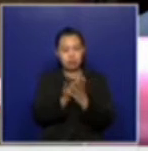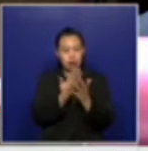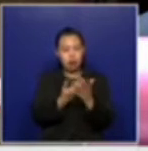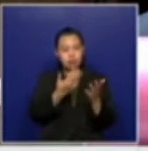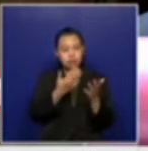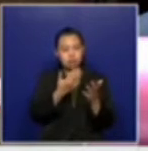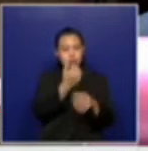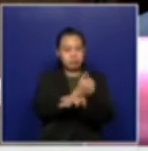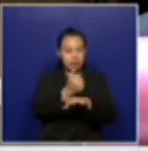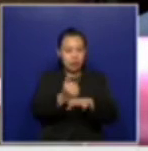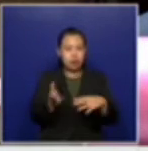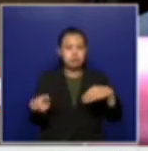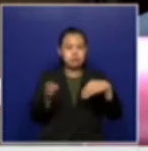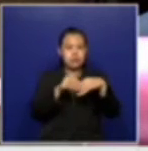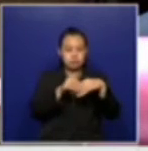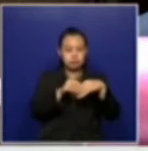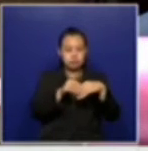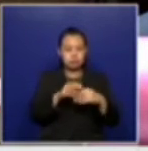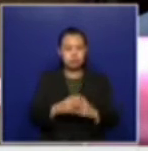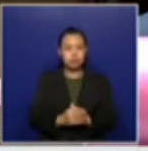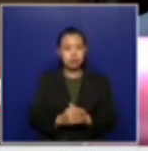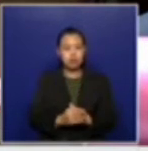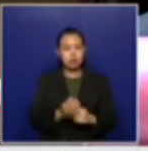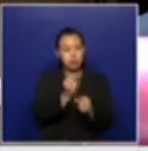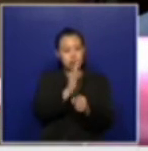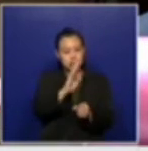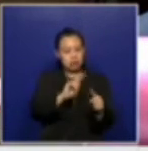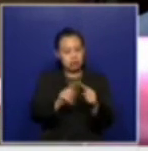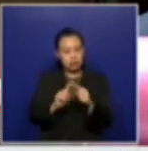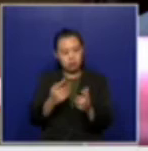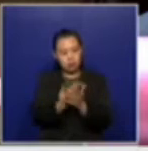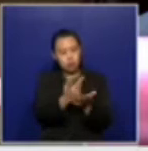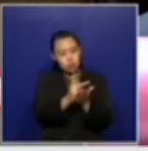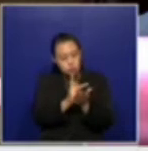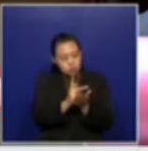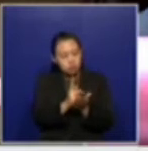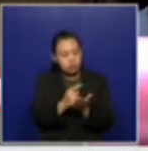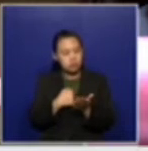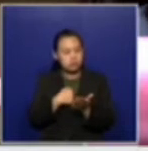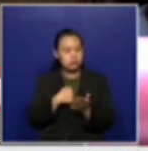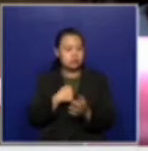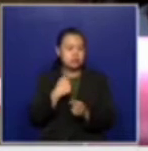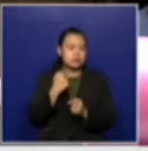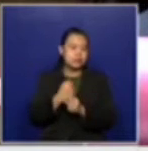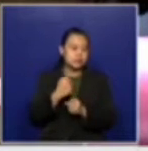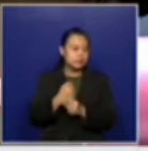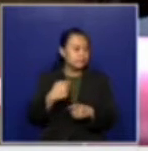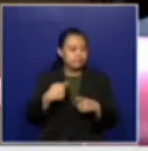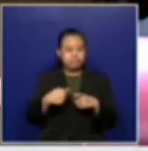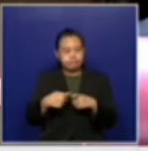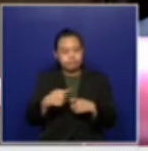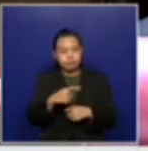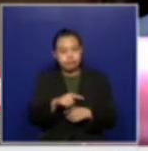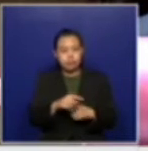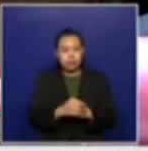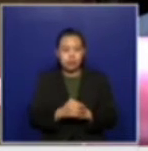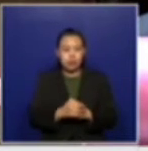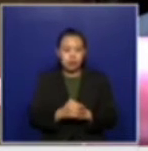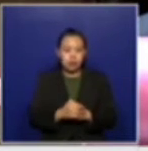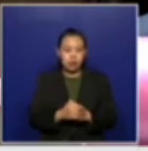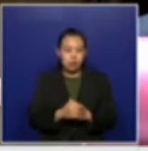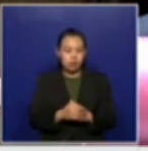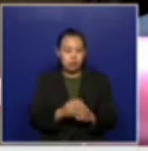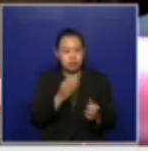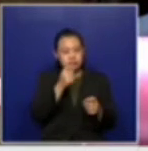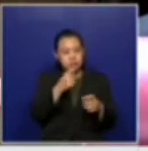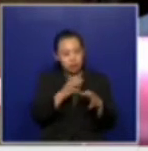ผู้กู้ไม่มีอำนาจต่อรองครับไม่สามารถที่จะเปลี่ยนสภาพเพื่อไปขอสินเชื่อจากแหล่งเงินกู้อื่น